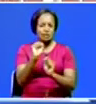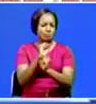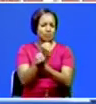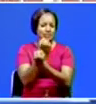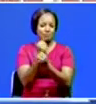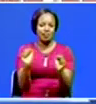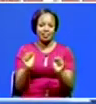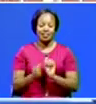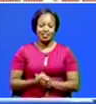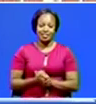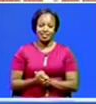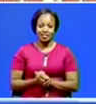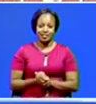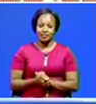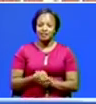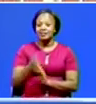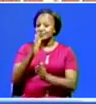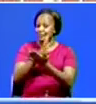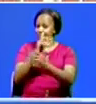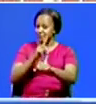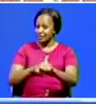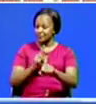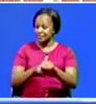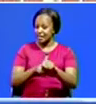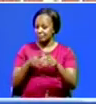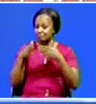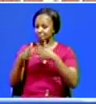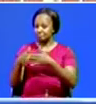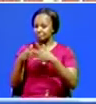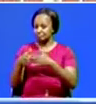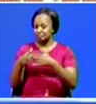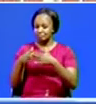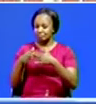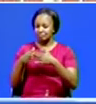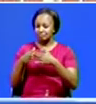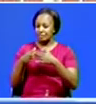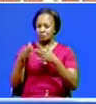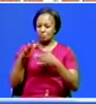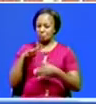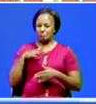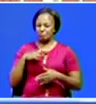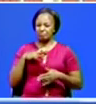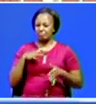Na labda wakati wa kufanya ngono huwa haipendezi.